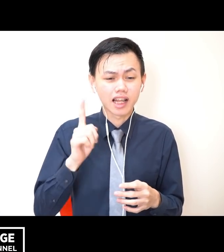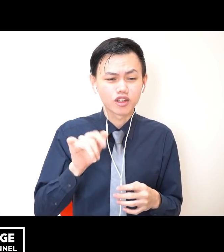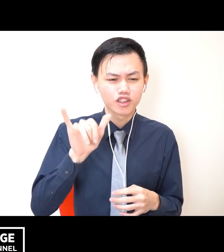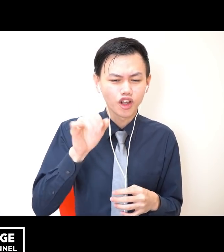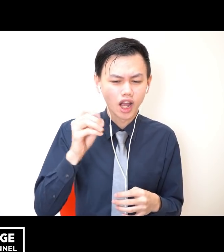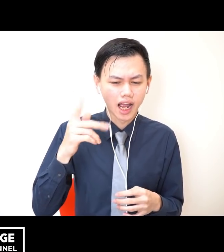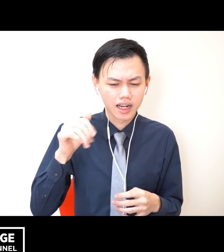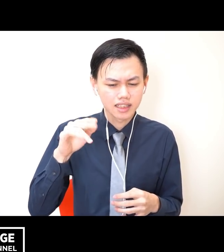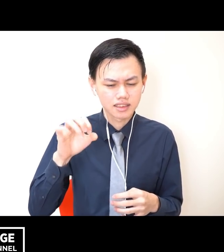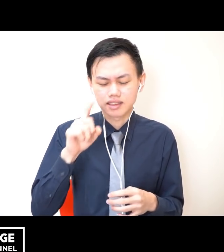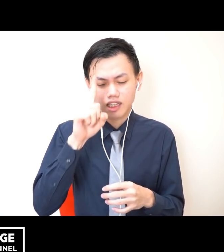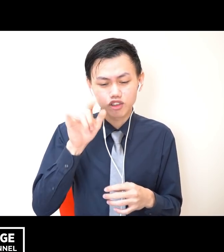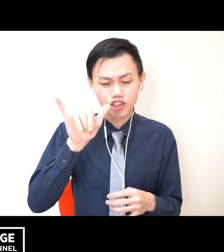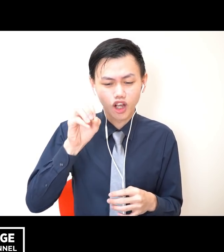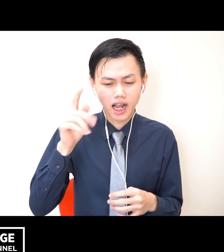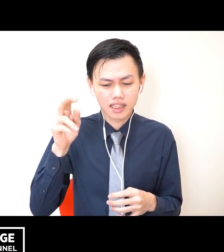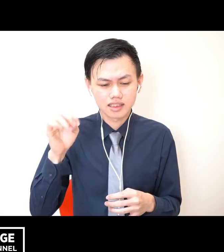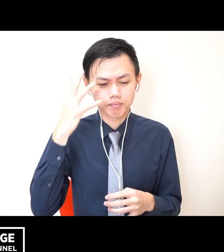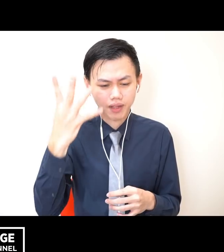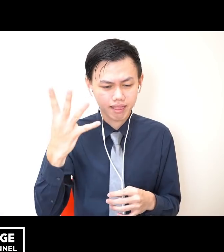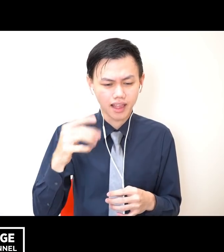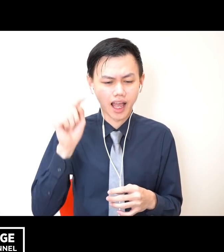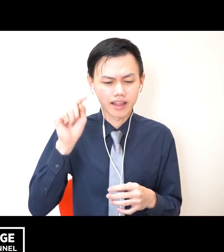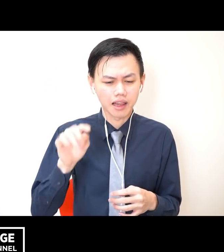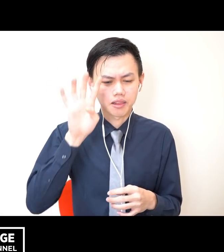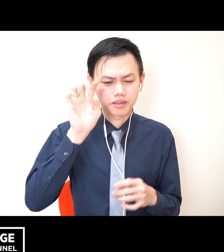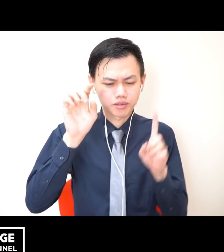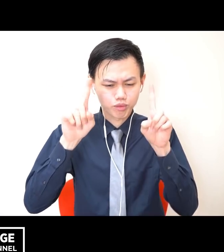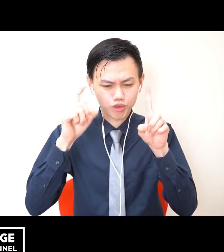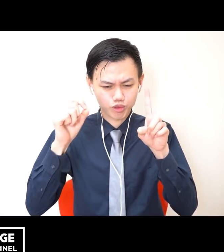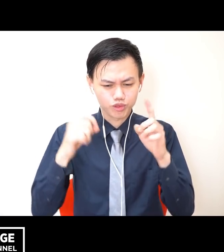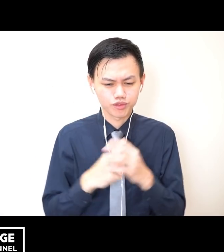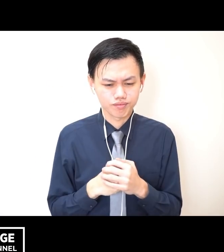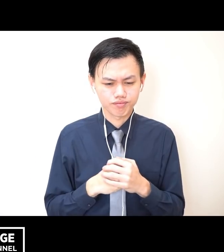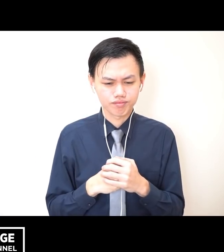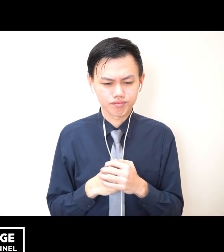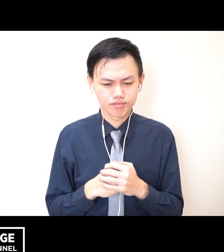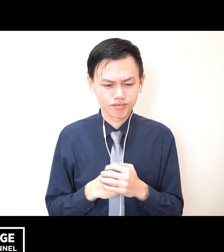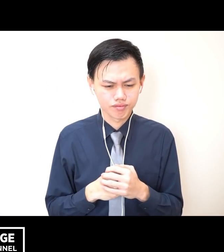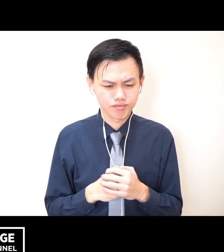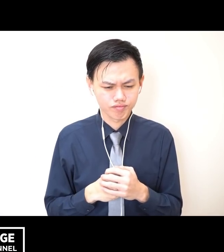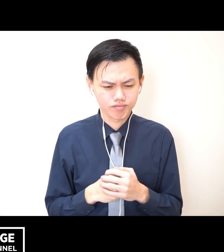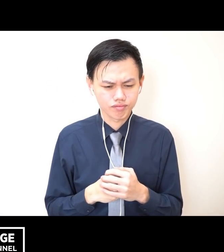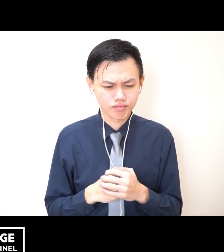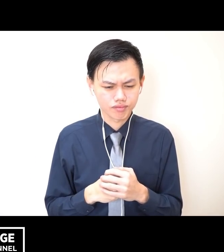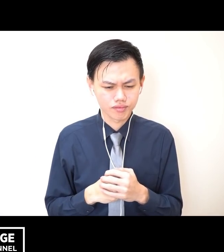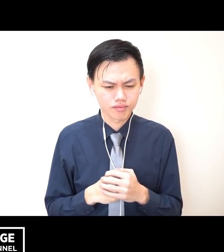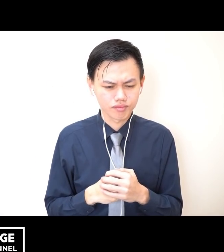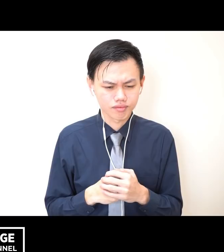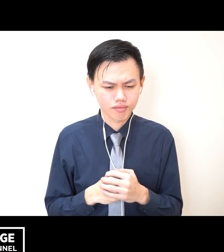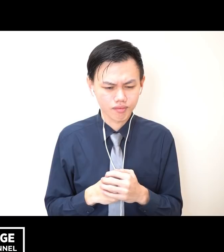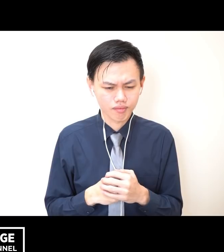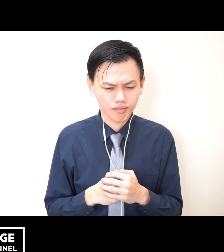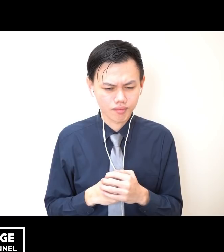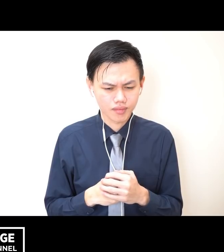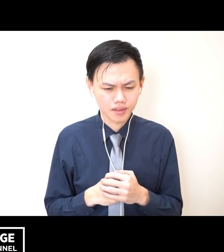begini: maka nyatalah kasih yang luar biasa itu. This is love. Kasih yang